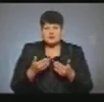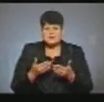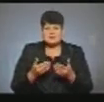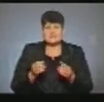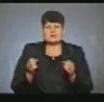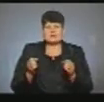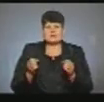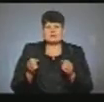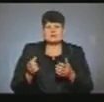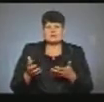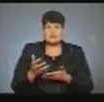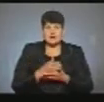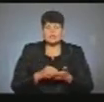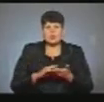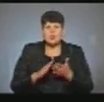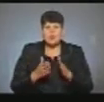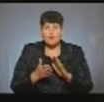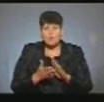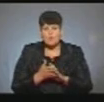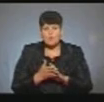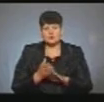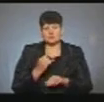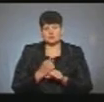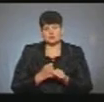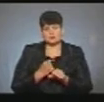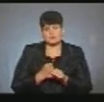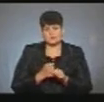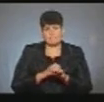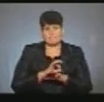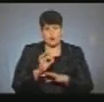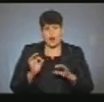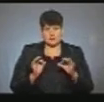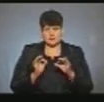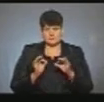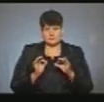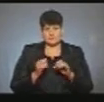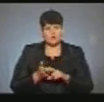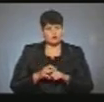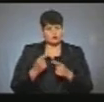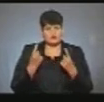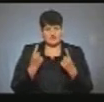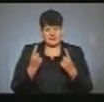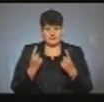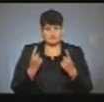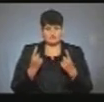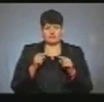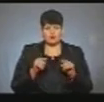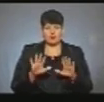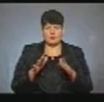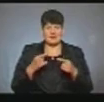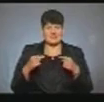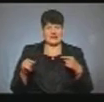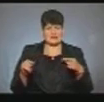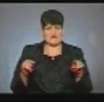зібрати вихідні умови для того, щоб виготовити відповідний проєкт. Дуже велика в цьому моменті